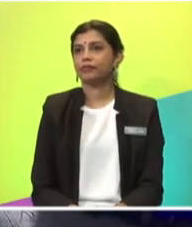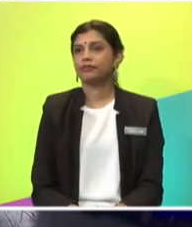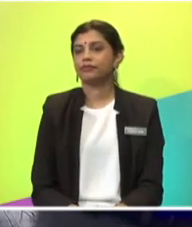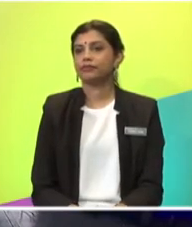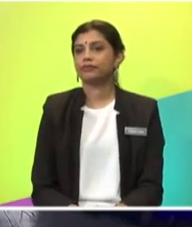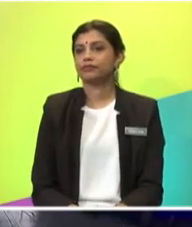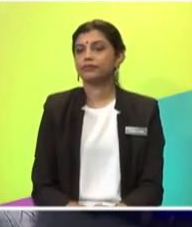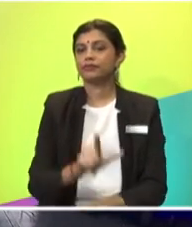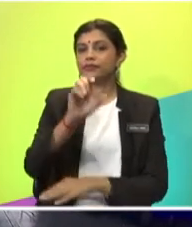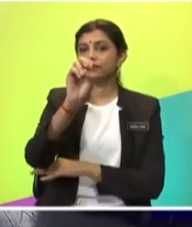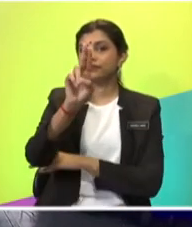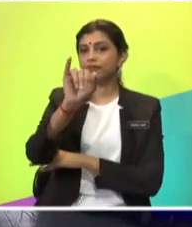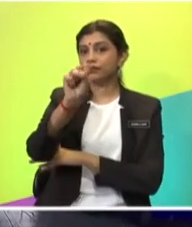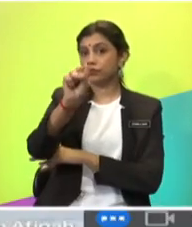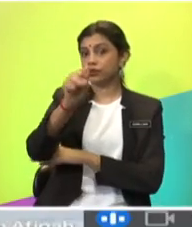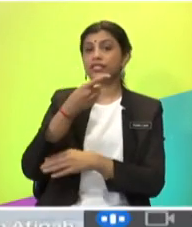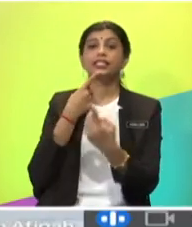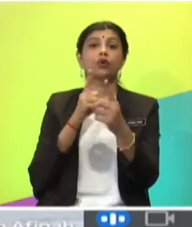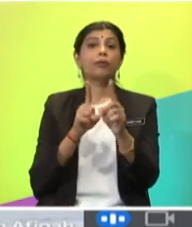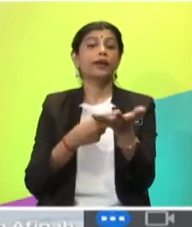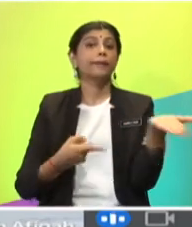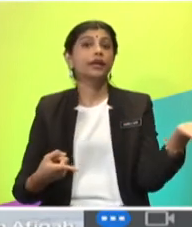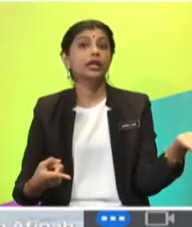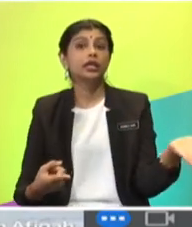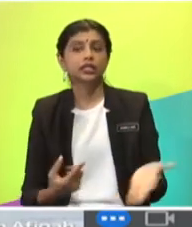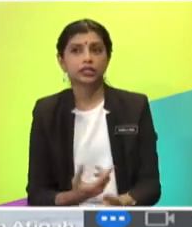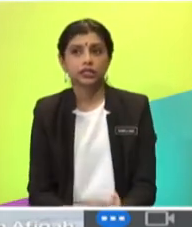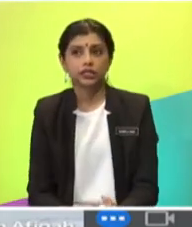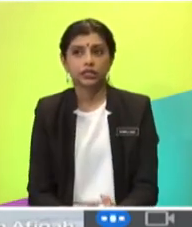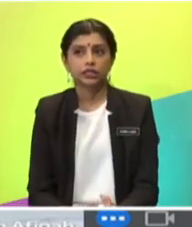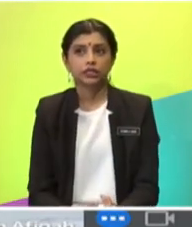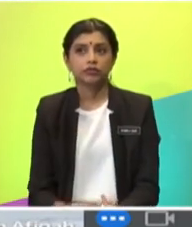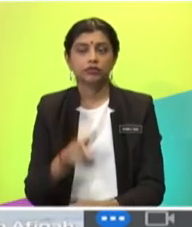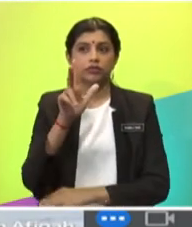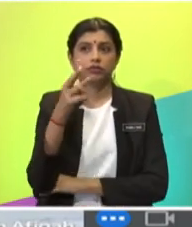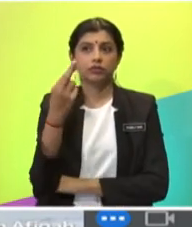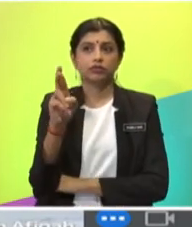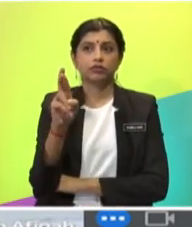tak Luis punya jawapan? Okey, cuba Luis bacakan.